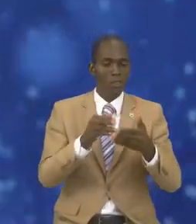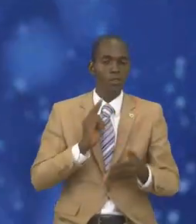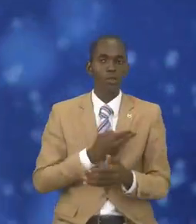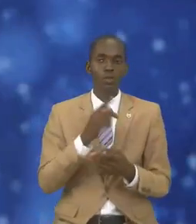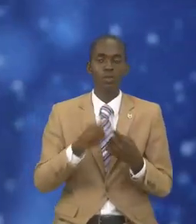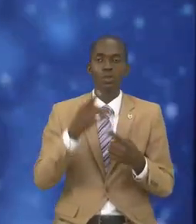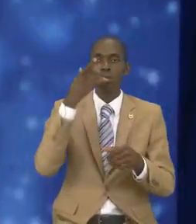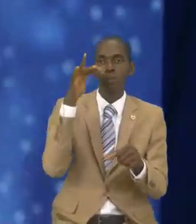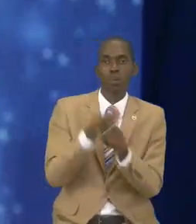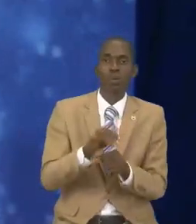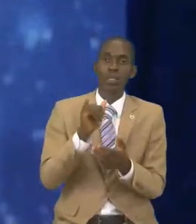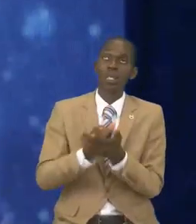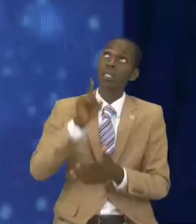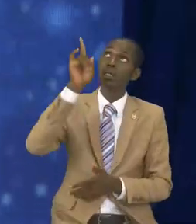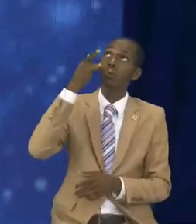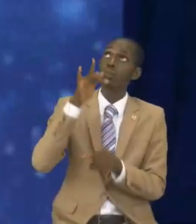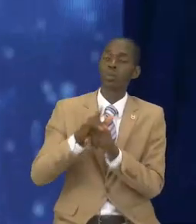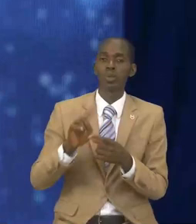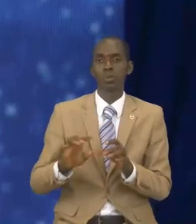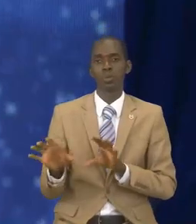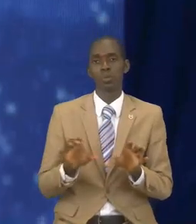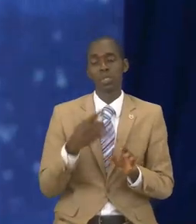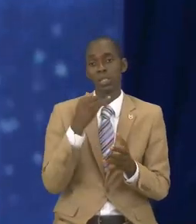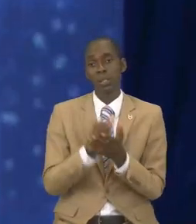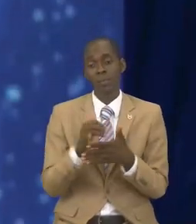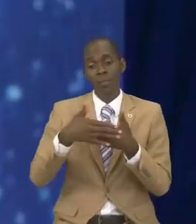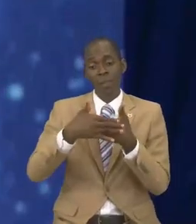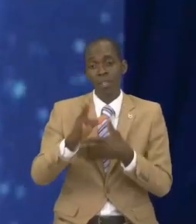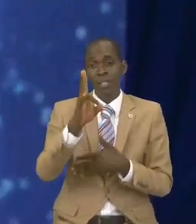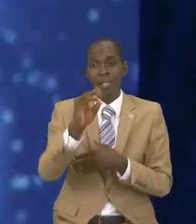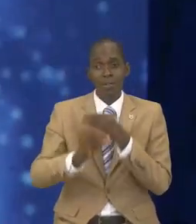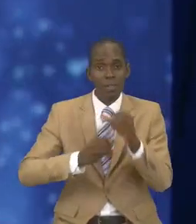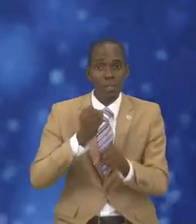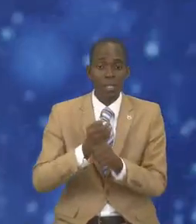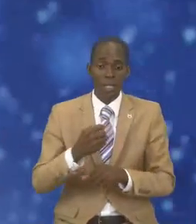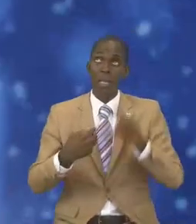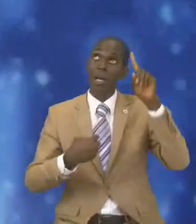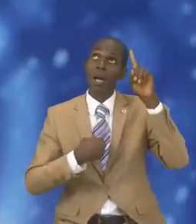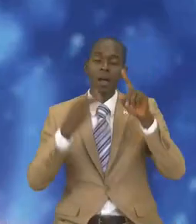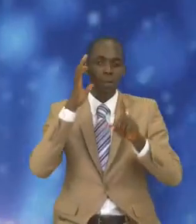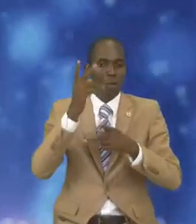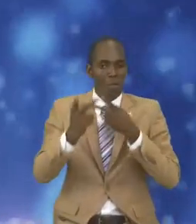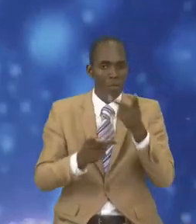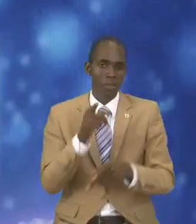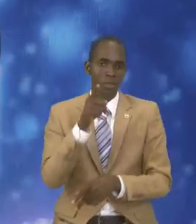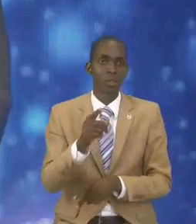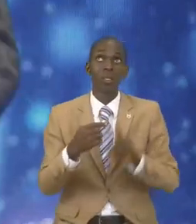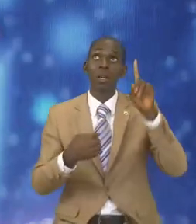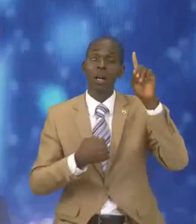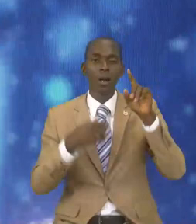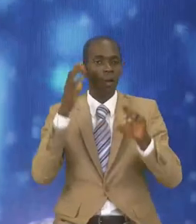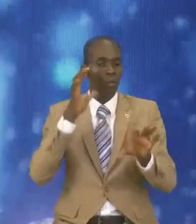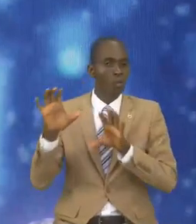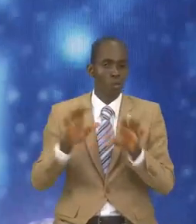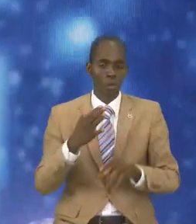ce que Dieu a promis faire. Et dès après 70 ans, je vous visiterai. J'accomplirai ma